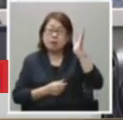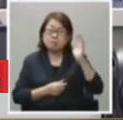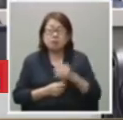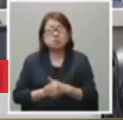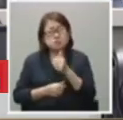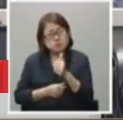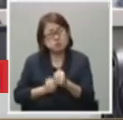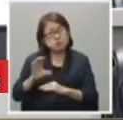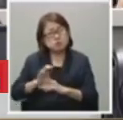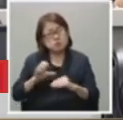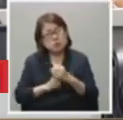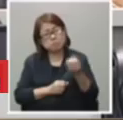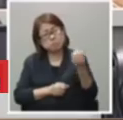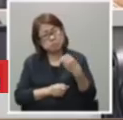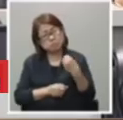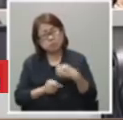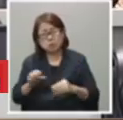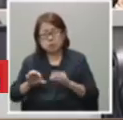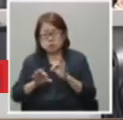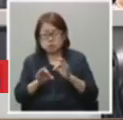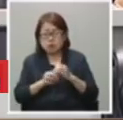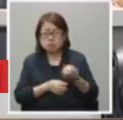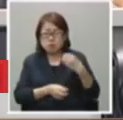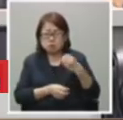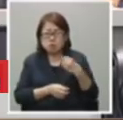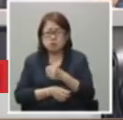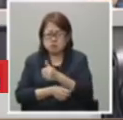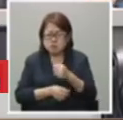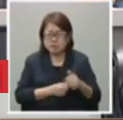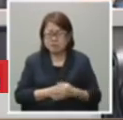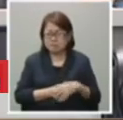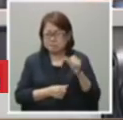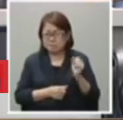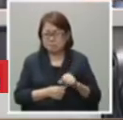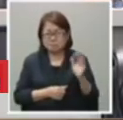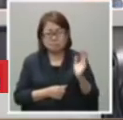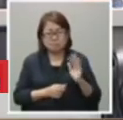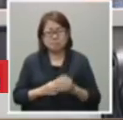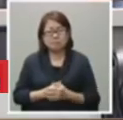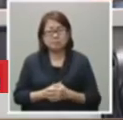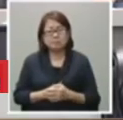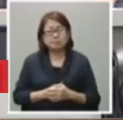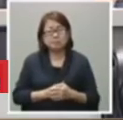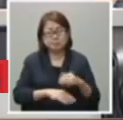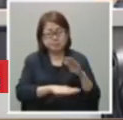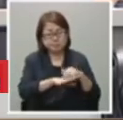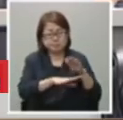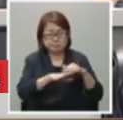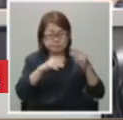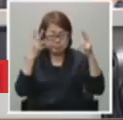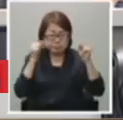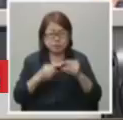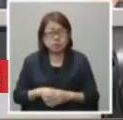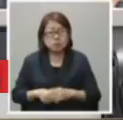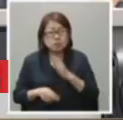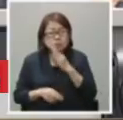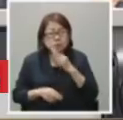ย่างนั้น World Bank บอกอย่างงั้นอย่างนี้ไม่ใช่แล้วผมย้ำท่านนายกนะครับอะไรที่ท่านไม่รู้